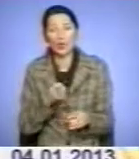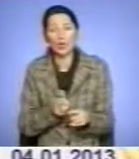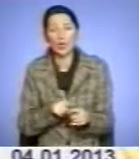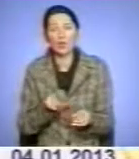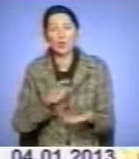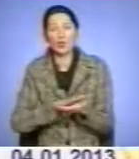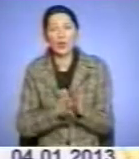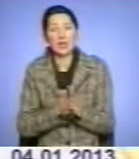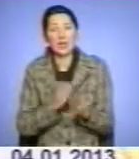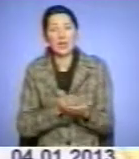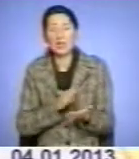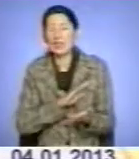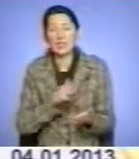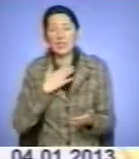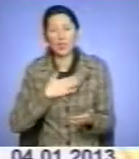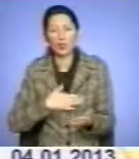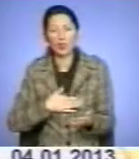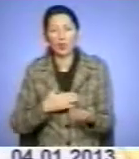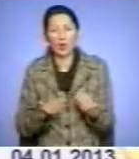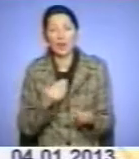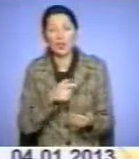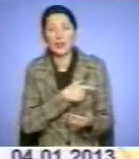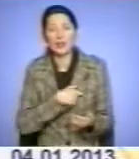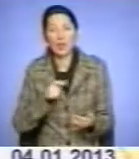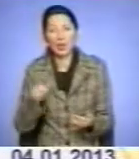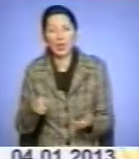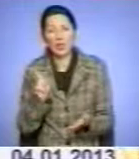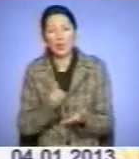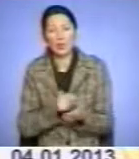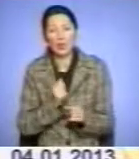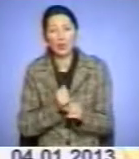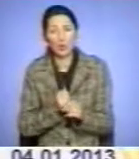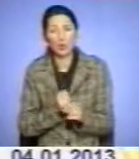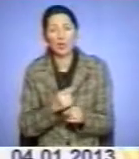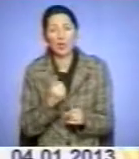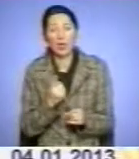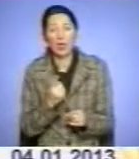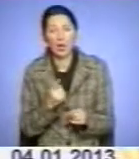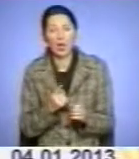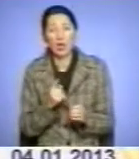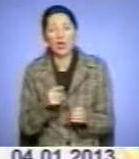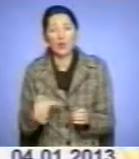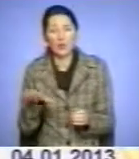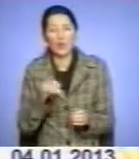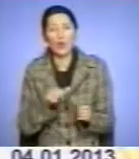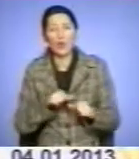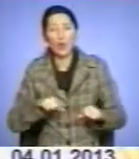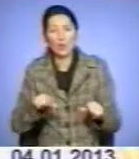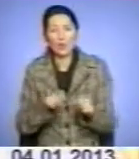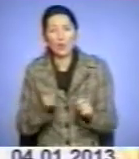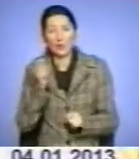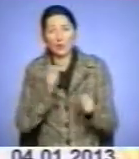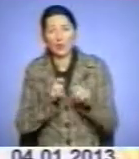ситуація є незадовільною, адже депутати повинні працювати перш за все в комісіях, в сесійному